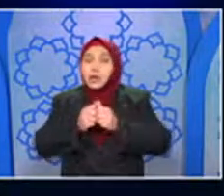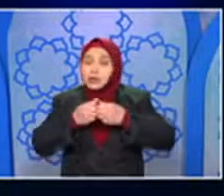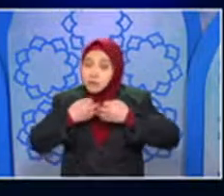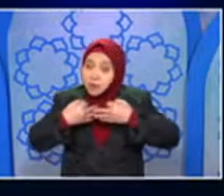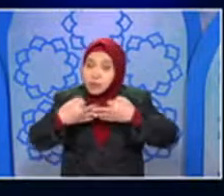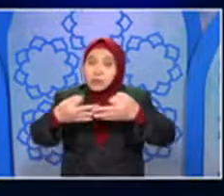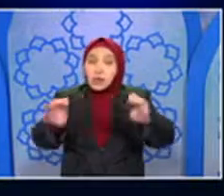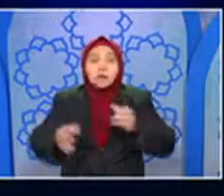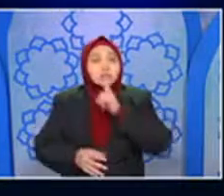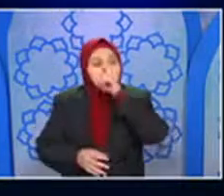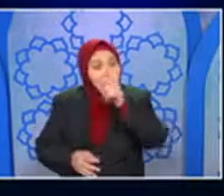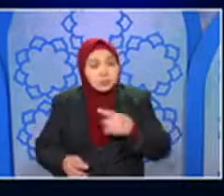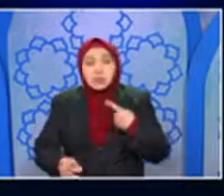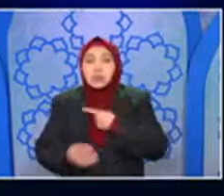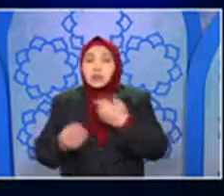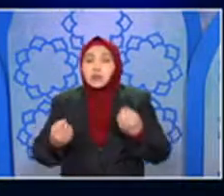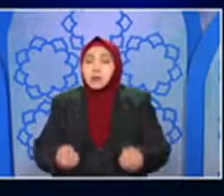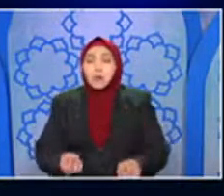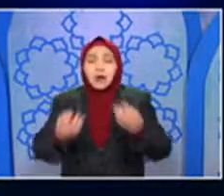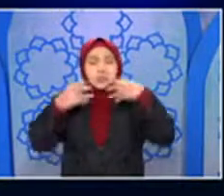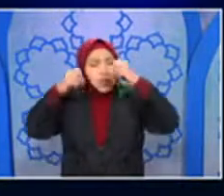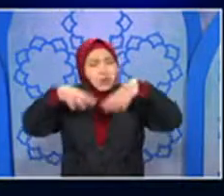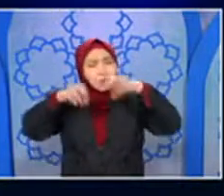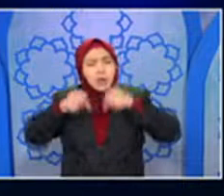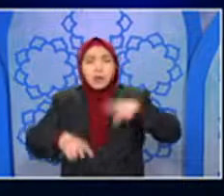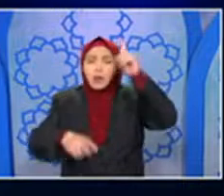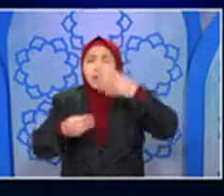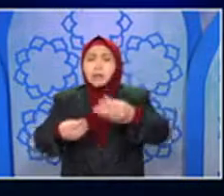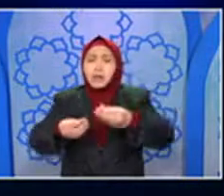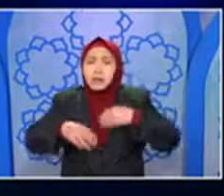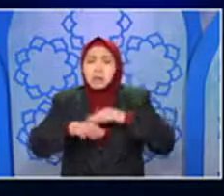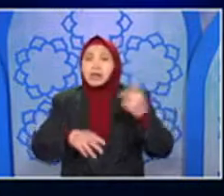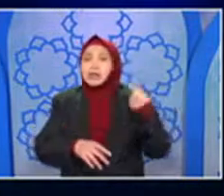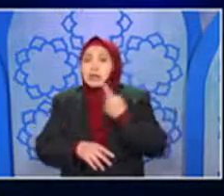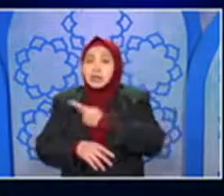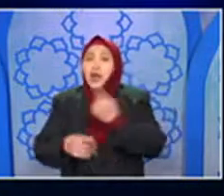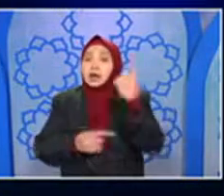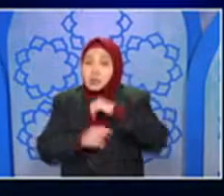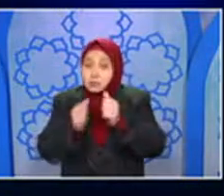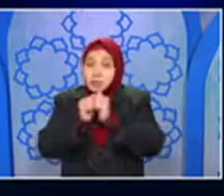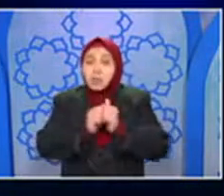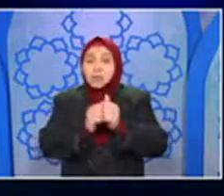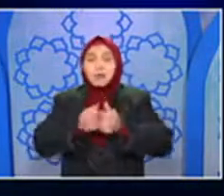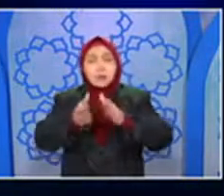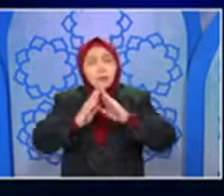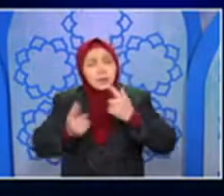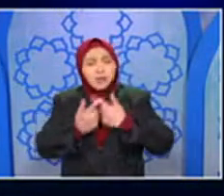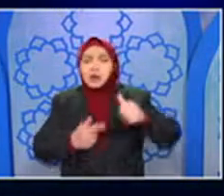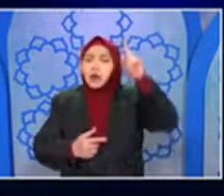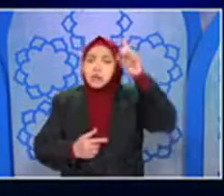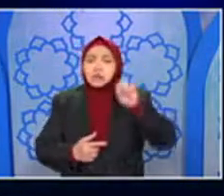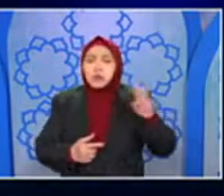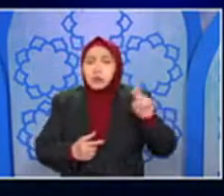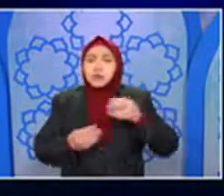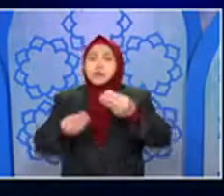bahawa sebenarnya kita banyak nikmat yang Allah berikan kepada kita, dan pada hari ini kita sama-sama memohon pada Allah Subhanahu Wa Taala